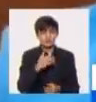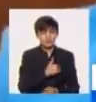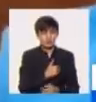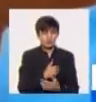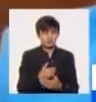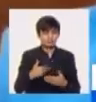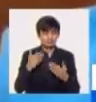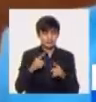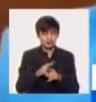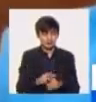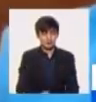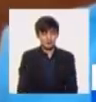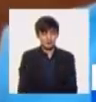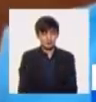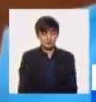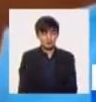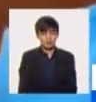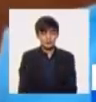им передать?